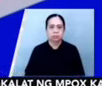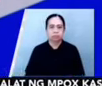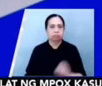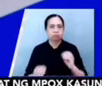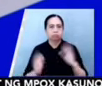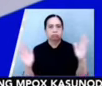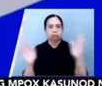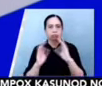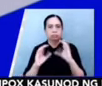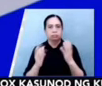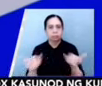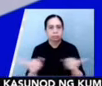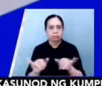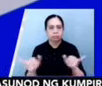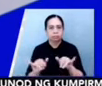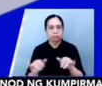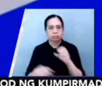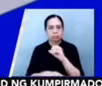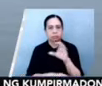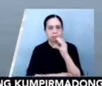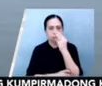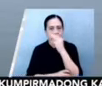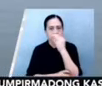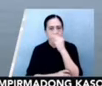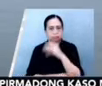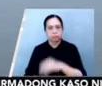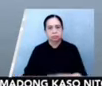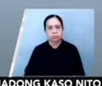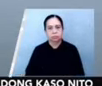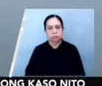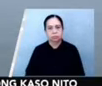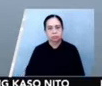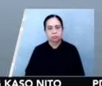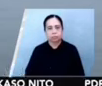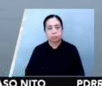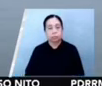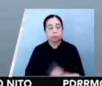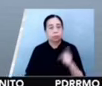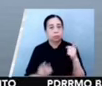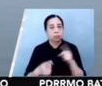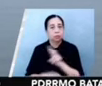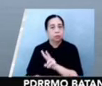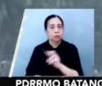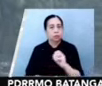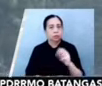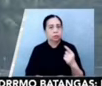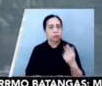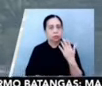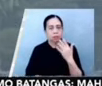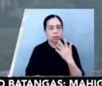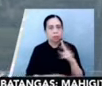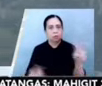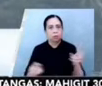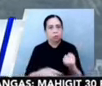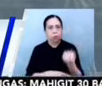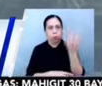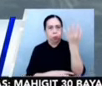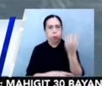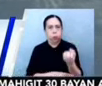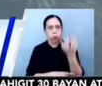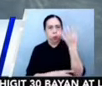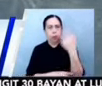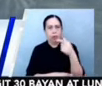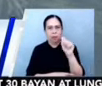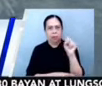klase sa Lubang Occidental Mindoro ngayong araw nangyayari ang vag dahil sa ibinubugang volcanic gas ng Bulkang Taal na natrap sa